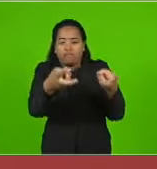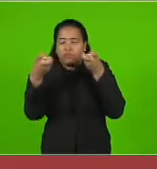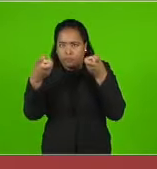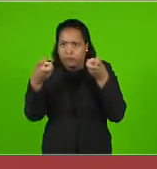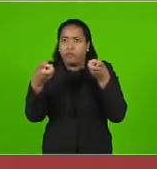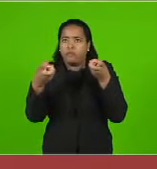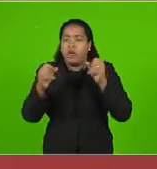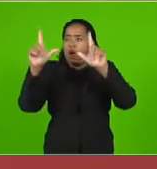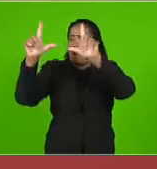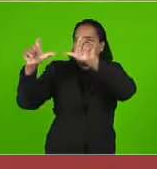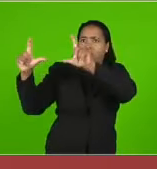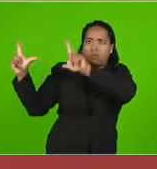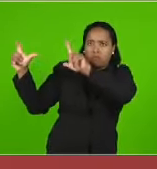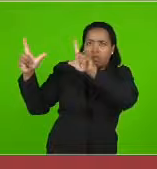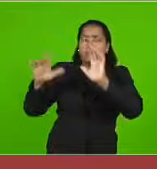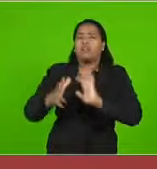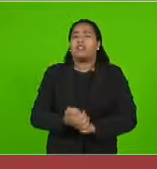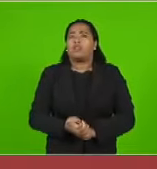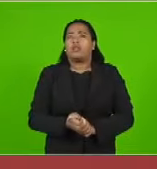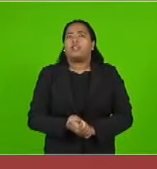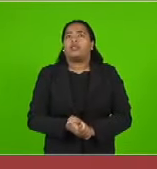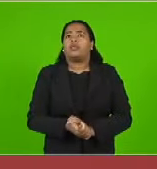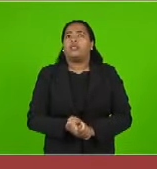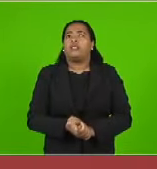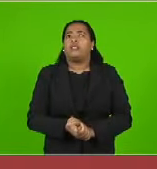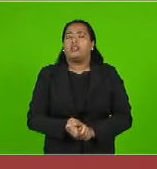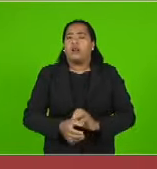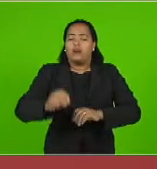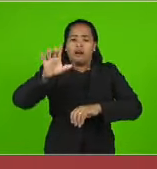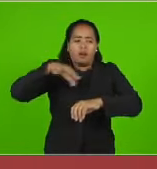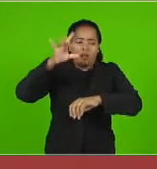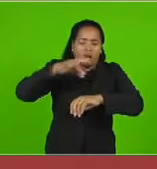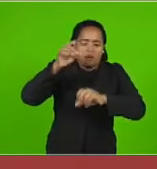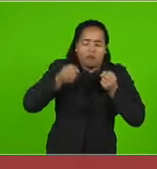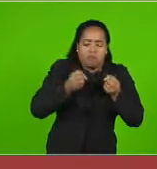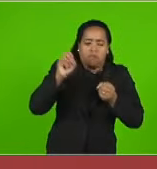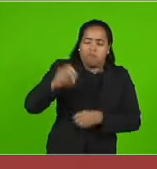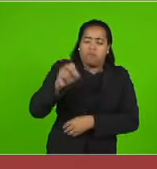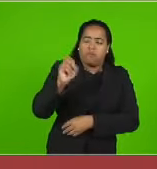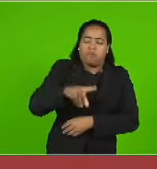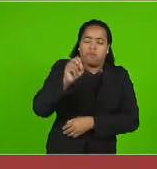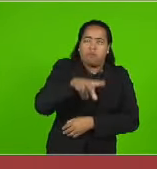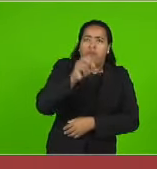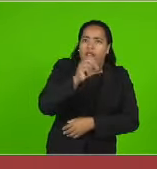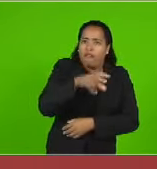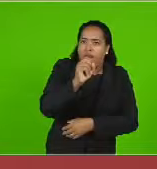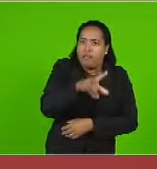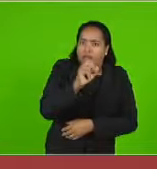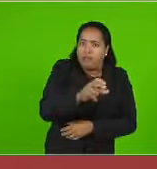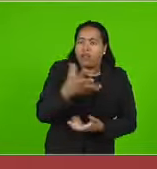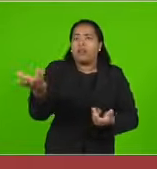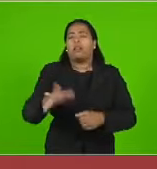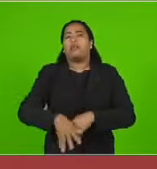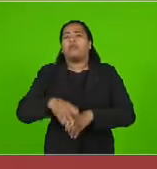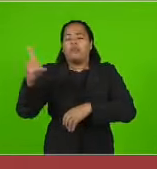по причине умножения беззакония во многих охладеет любовь, да? Посмотрите, миграция. Многие будут метаться из